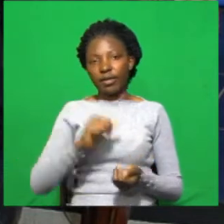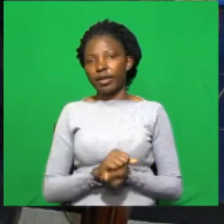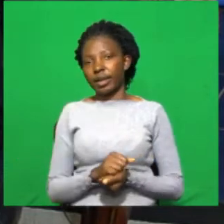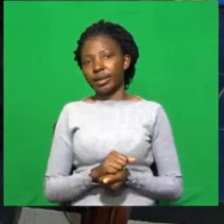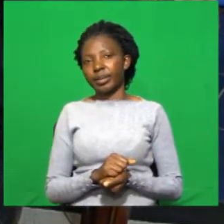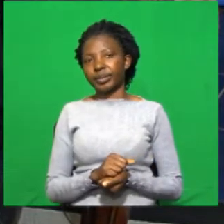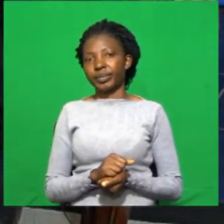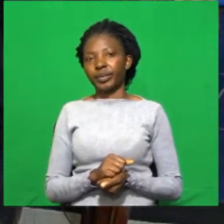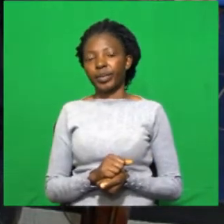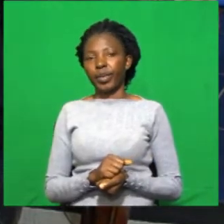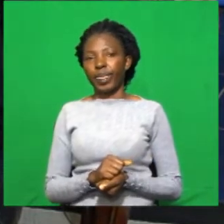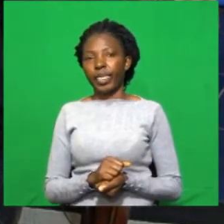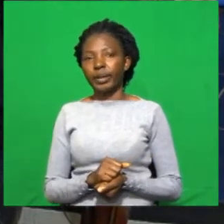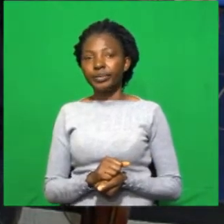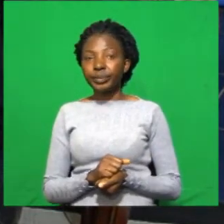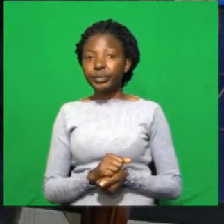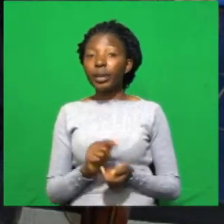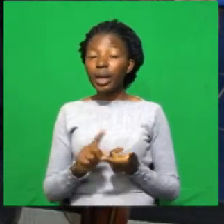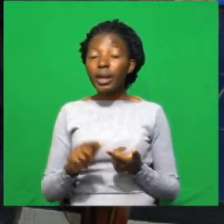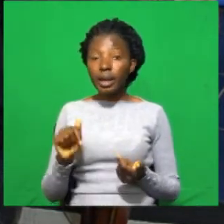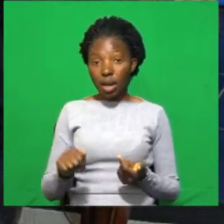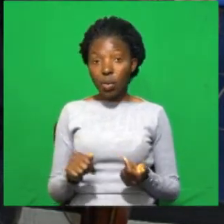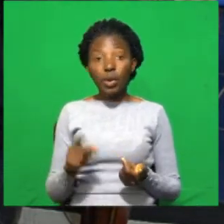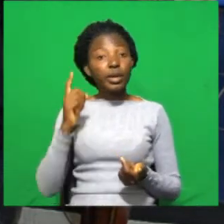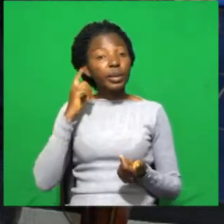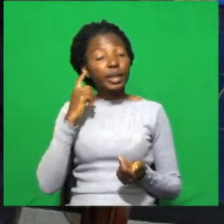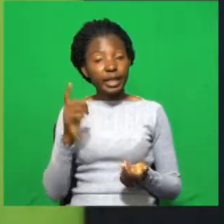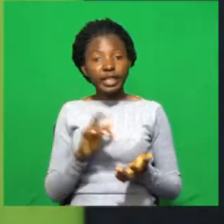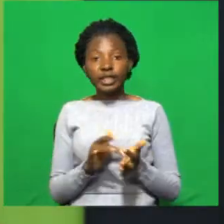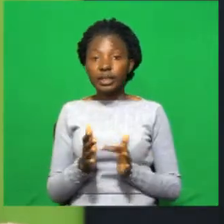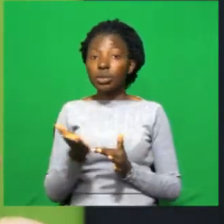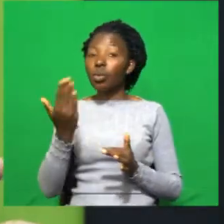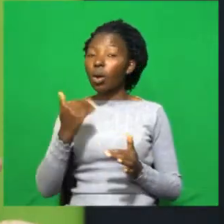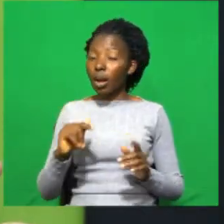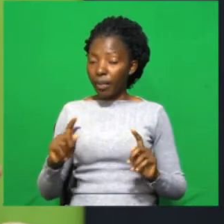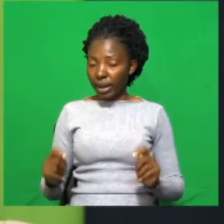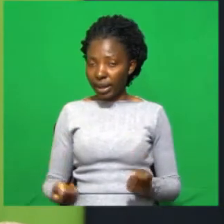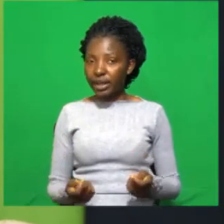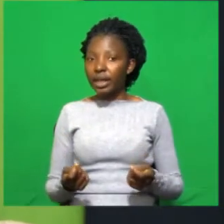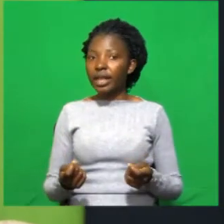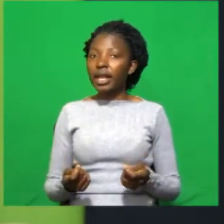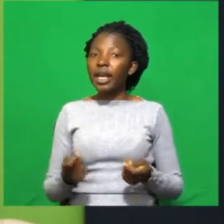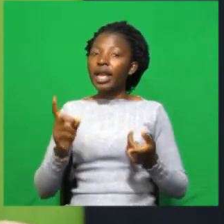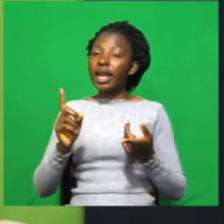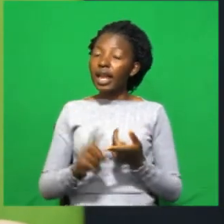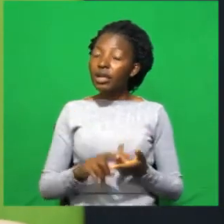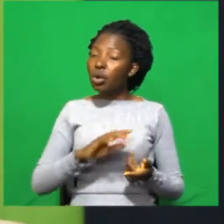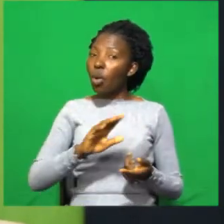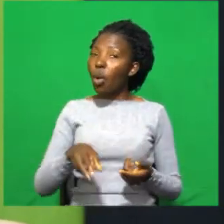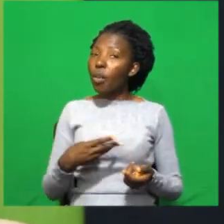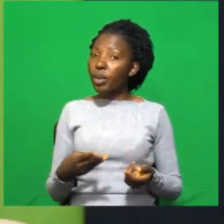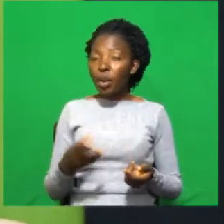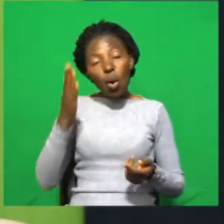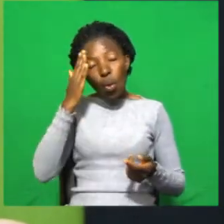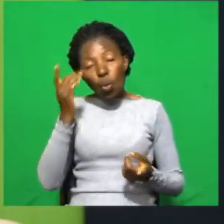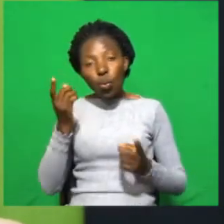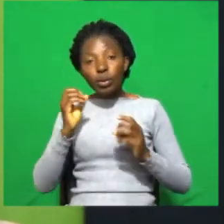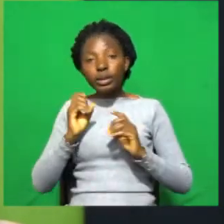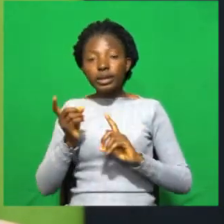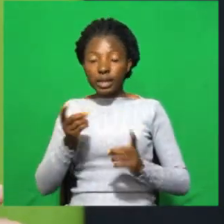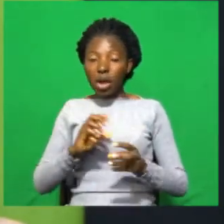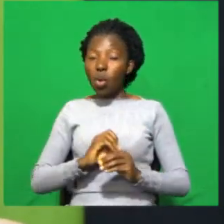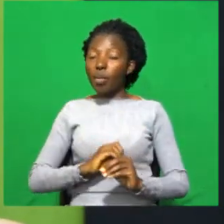Christ. Handitika. Saka tanzwa kuti Ishe achaburuka, vakafa vachimutswa, vakafa muna Kristu,